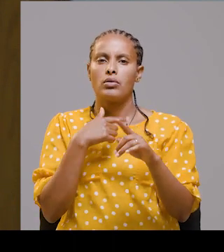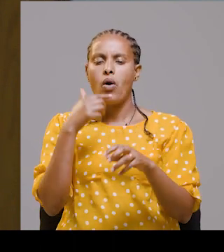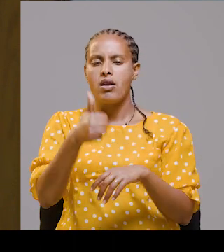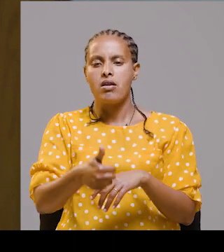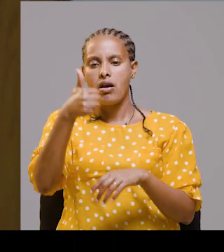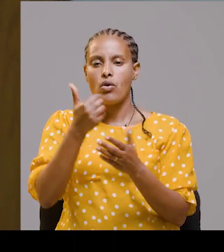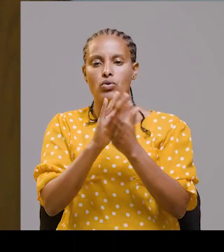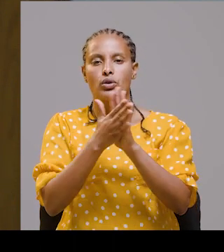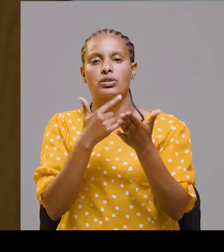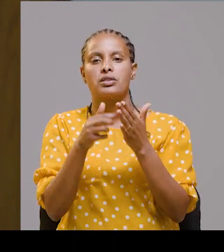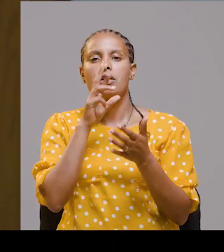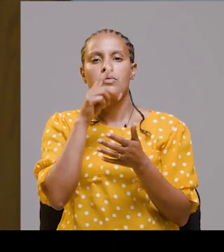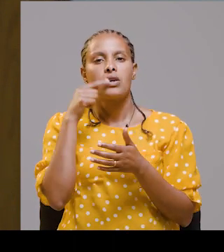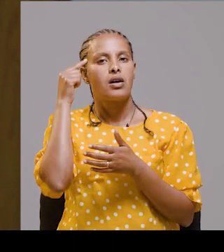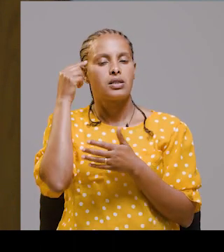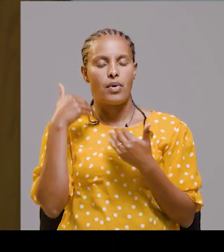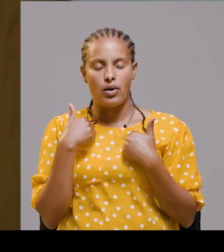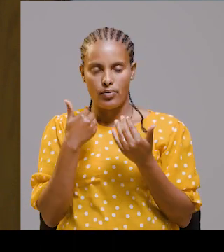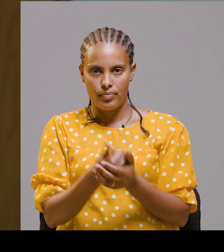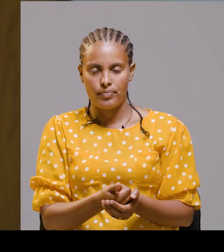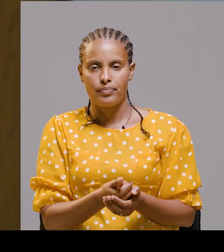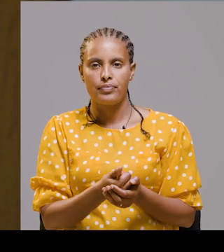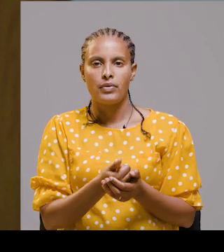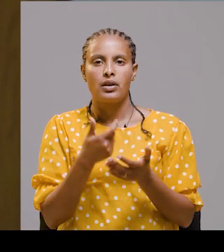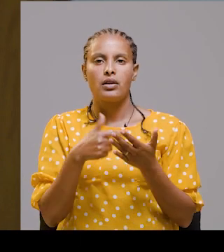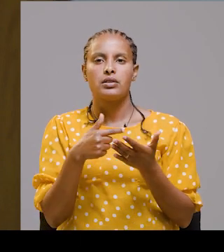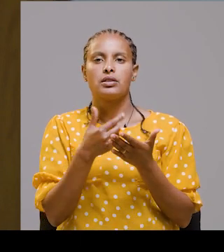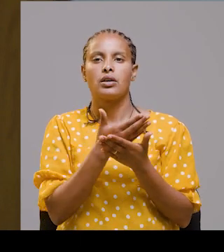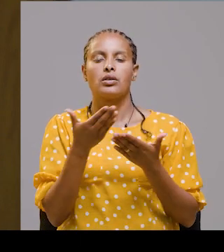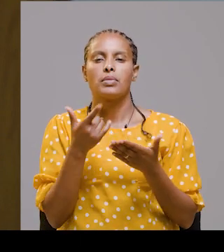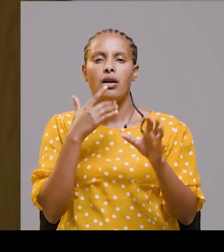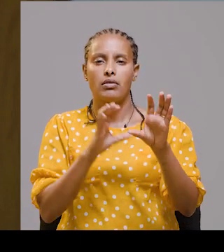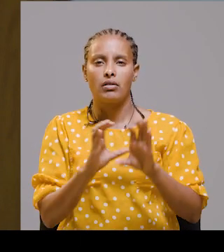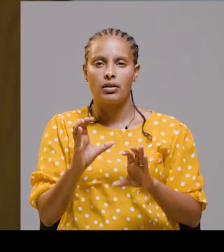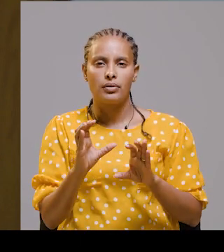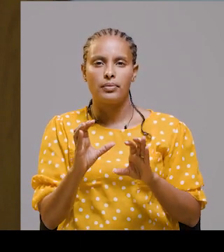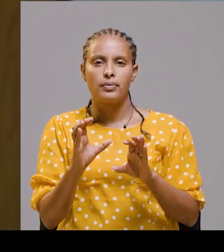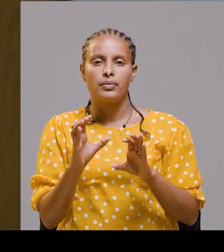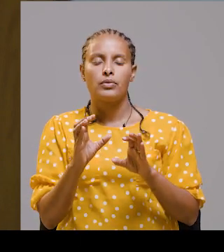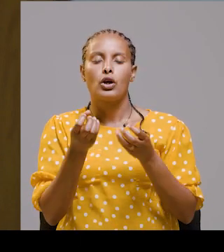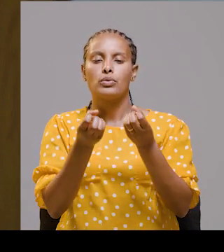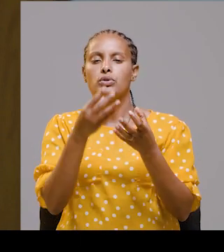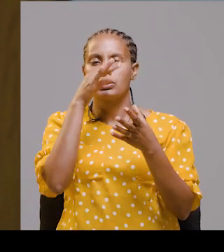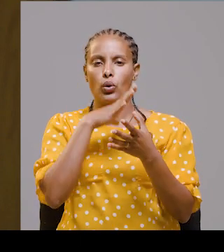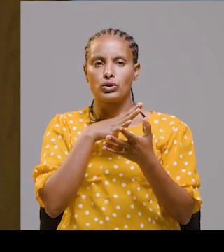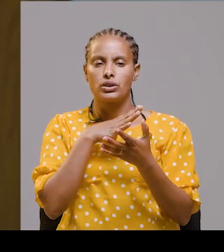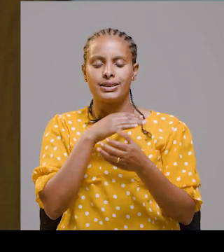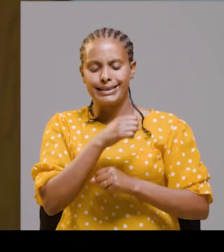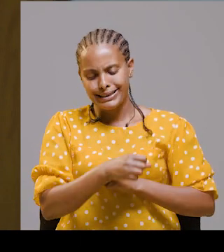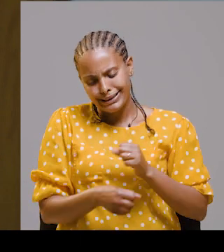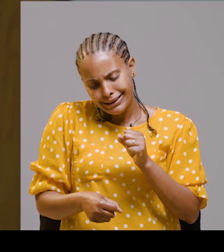የሆኑት ነገሮች እነዚህ ናቸው በያስባለውና እነዚህ ነገሮች ብናደርግ የብዙ ሰዎችን